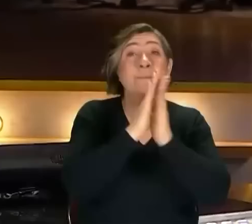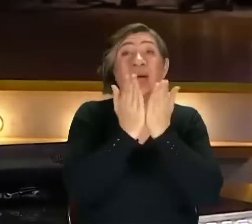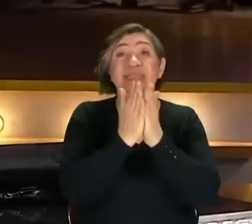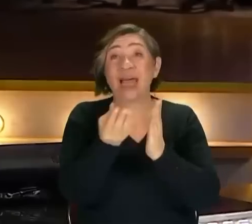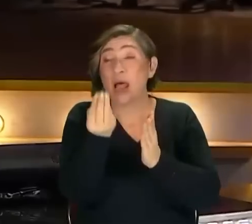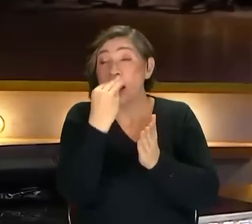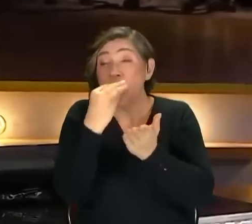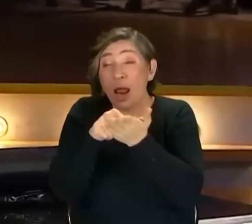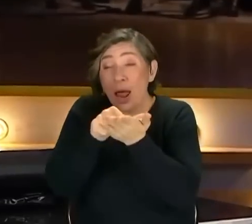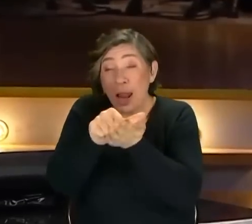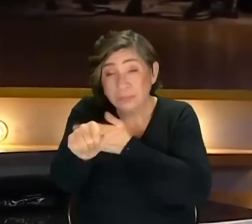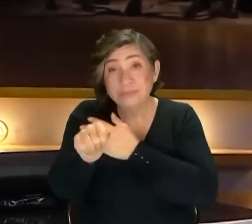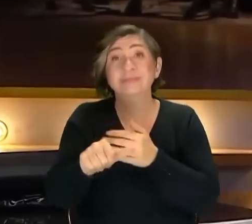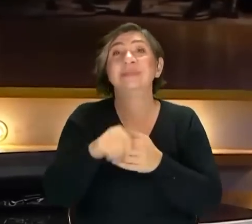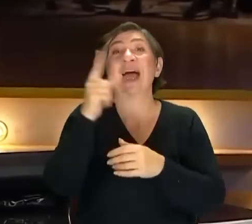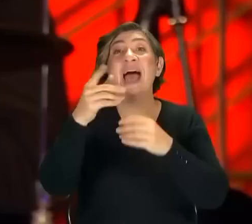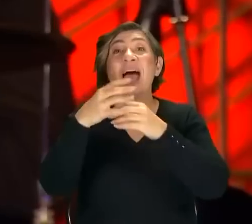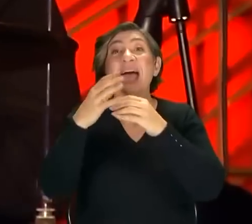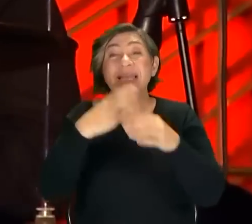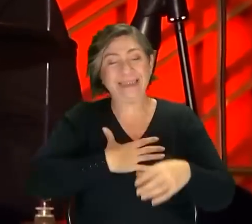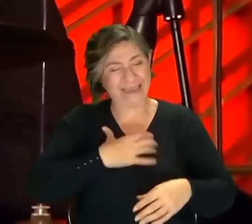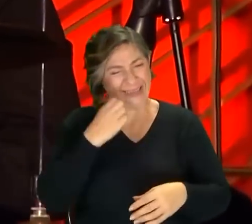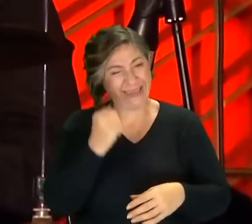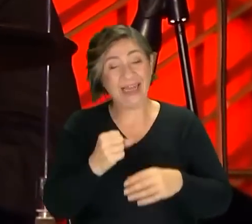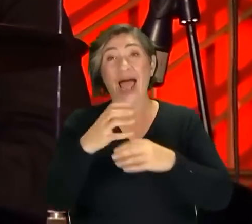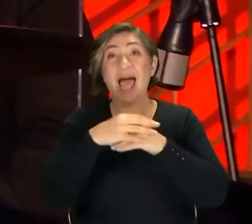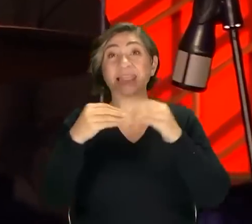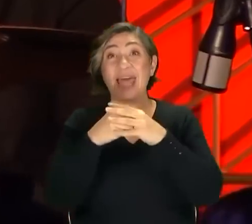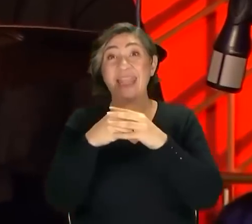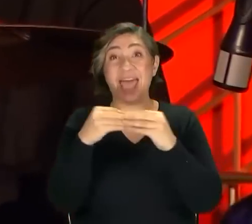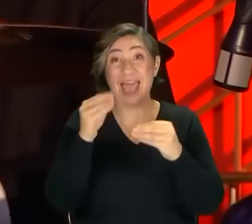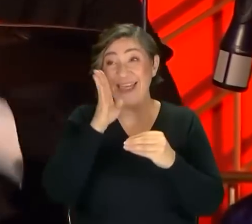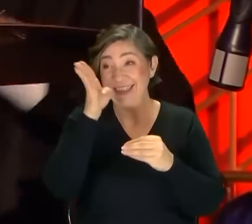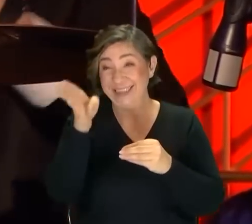Mersin'e geçtik. Mersin'i yedi. Dayandı. Bak